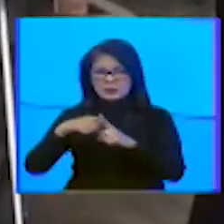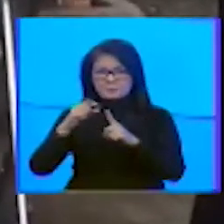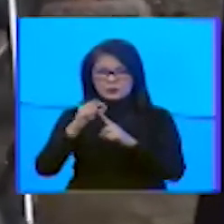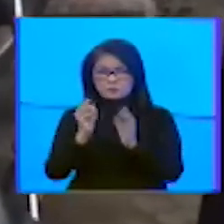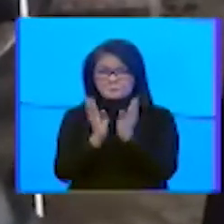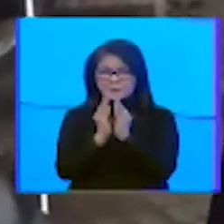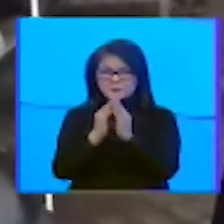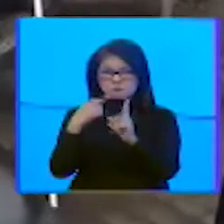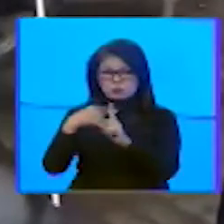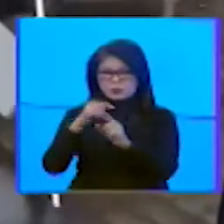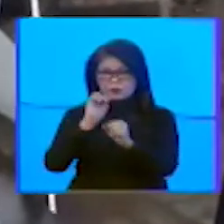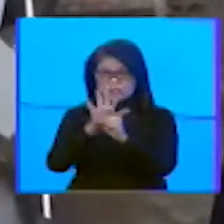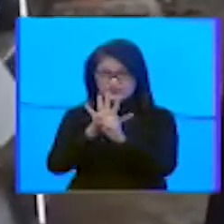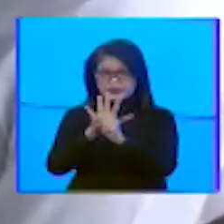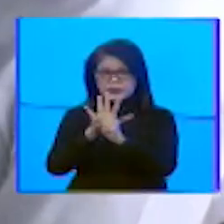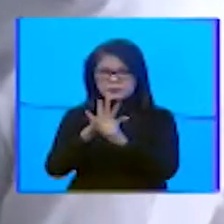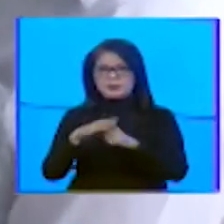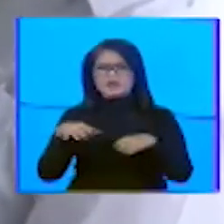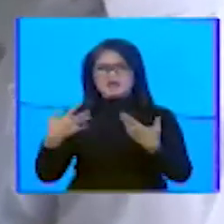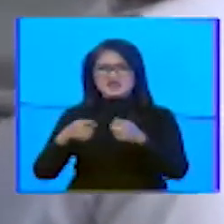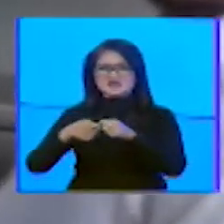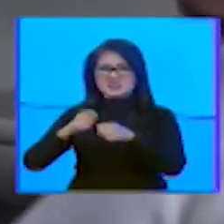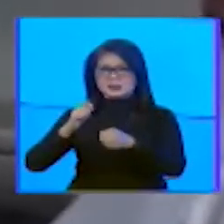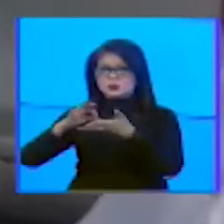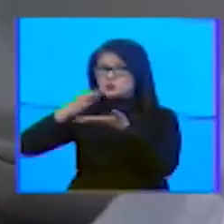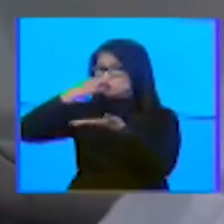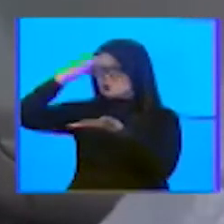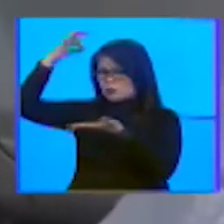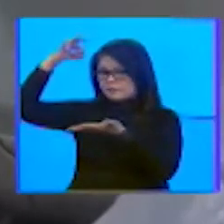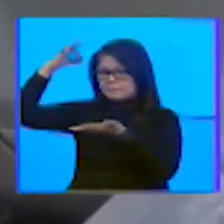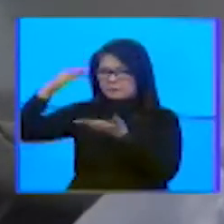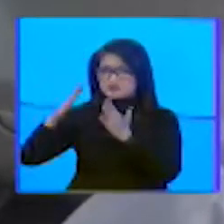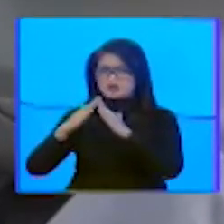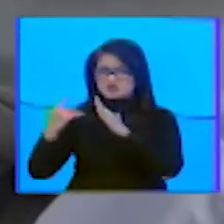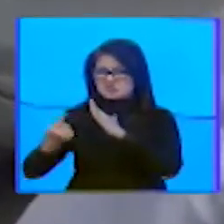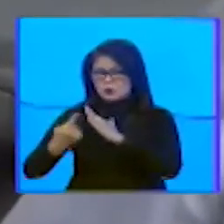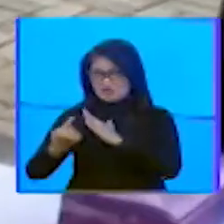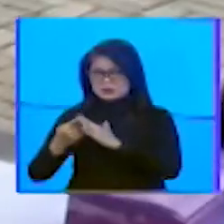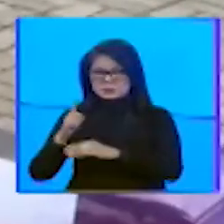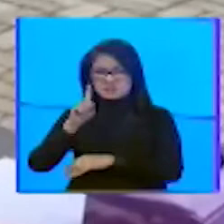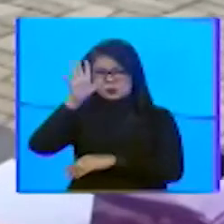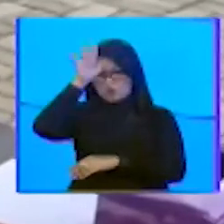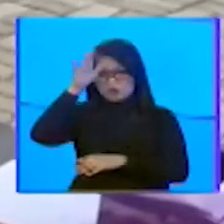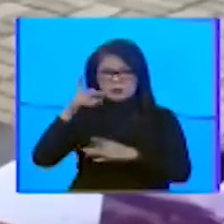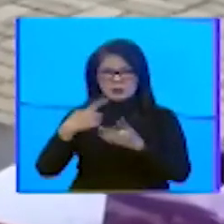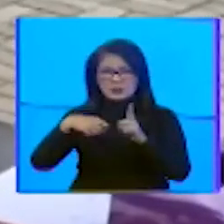positif COVID-19. Berdasarkan hasil tes swab usai isolasi mandiri, satu orang staf KPU